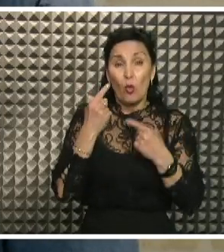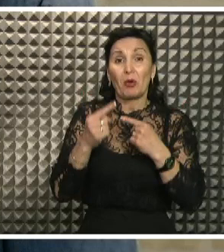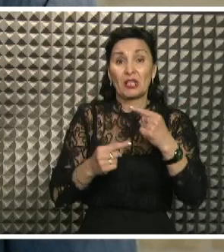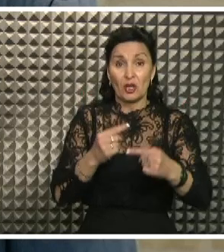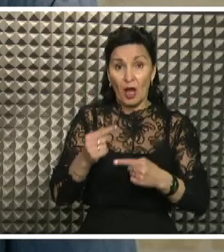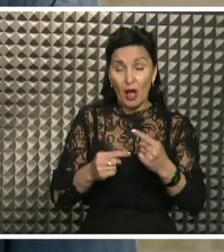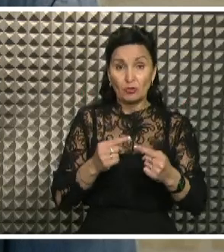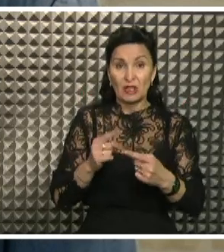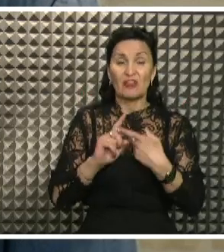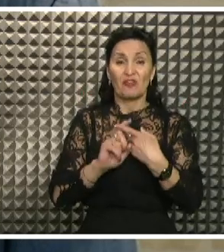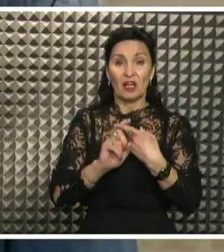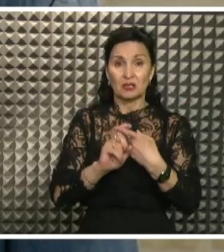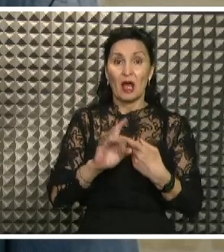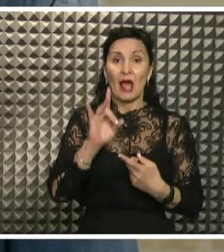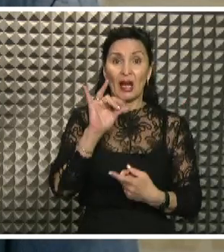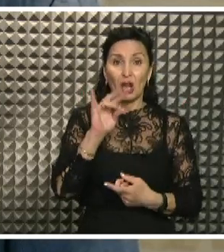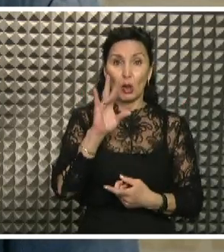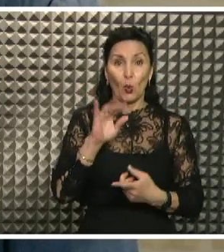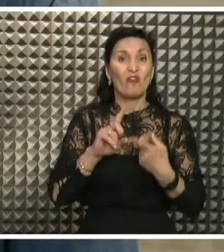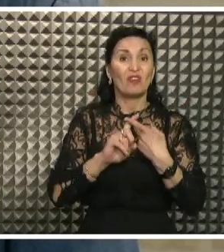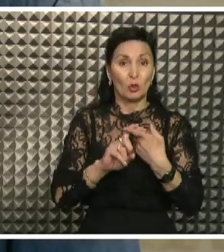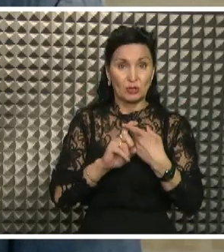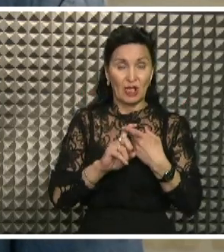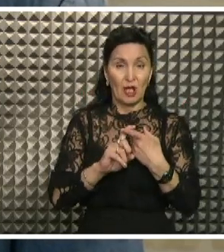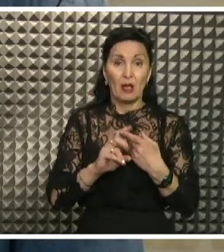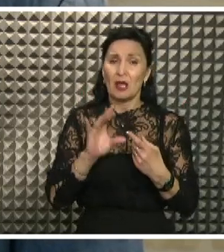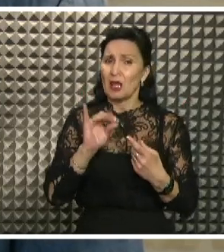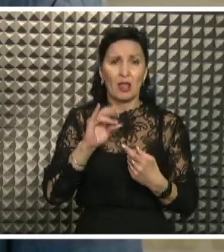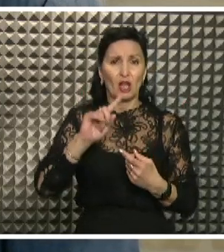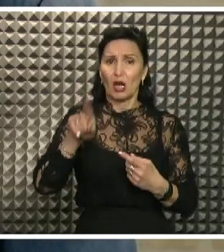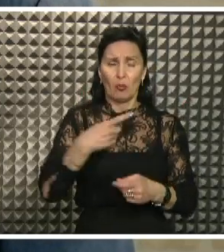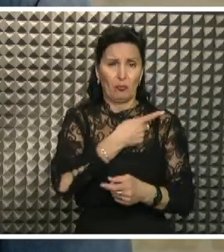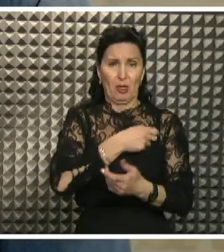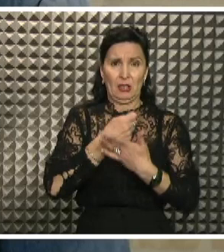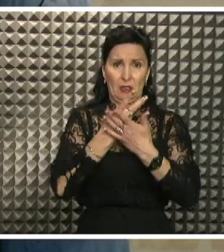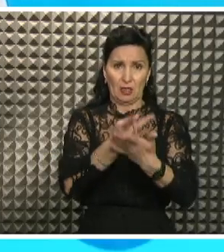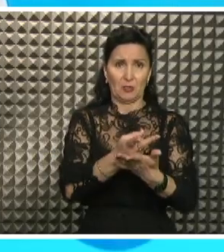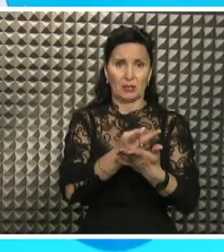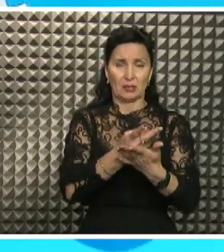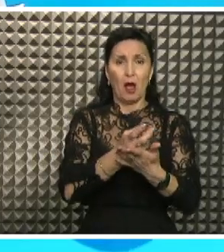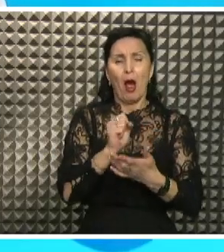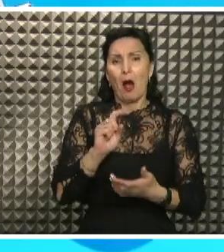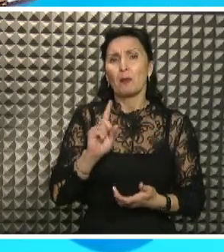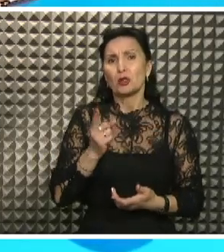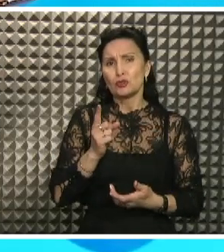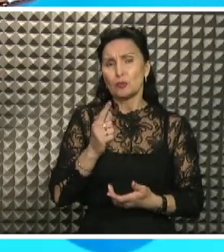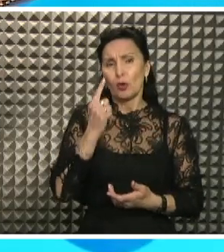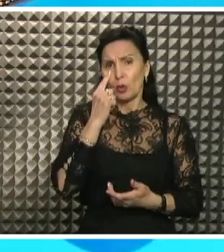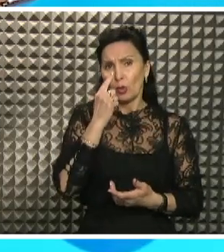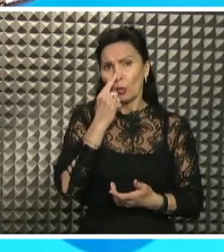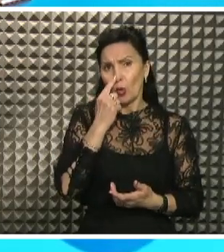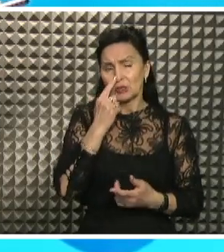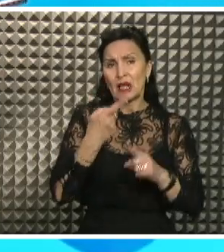протекающие инфекция, риновирусная инфекция, и она не требует госпитализации, как правило. Да. А вот почему нос –